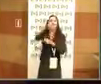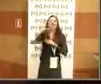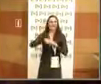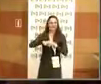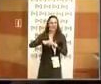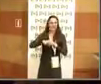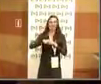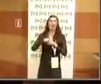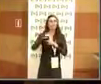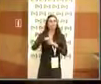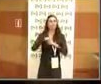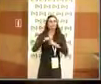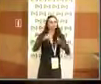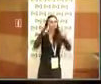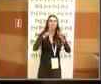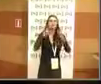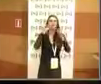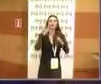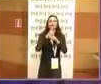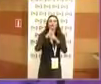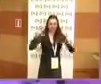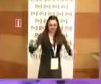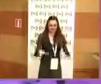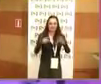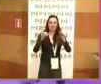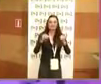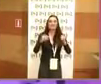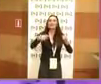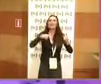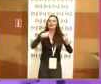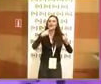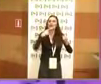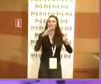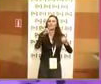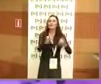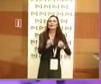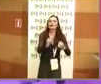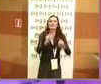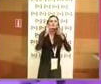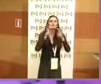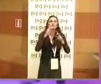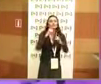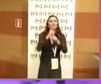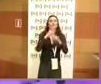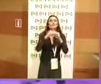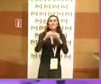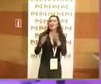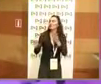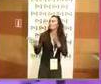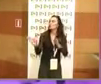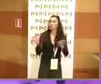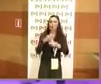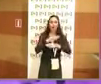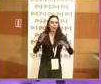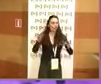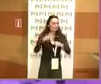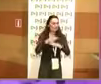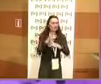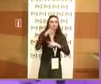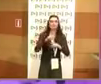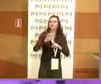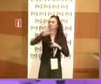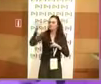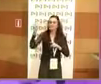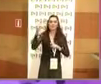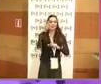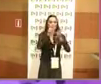lo sforzo, a cominciare da chi parla, lo dovremo fare tutti, perché a loro, alle persone che hanno bisogno, non